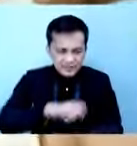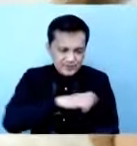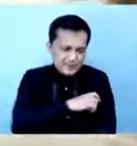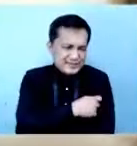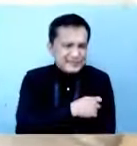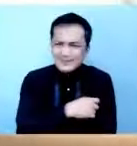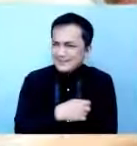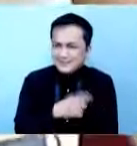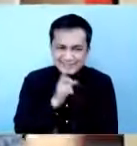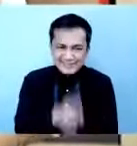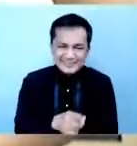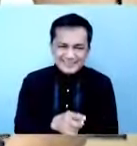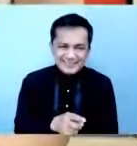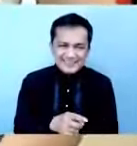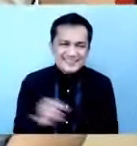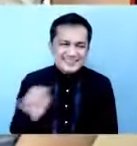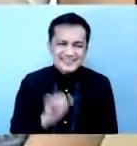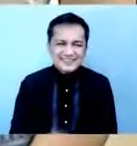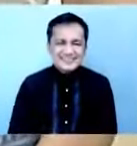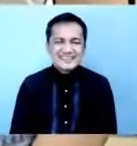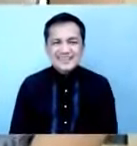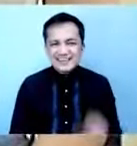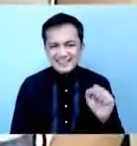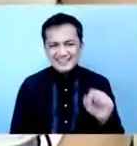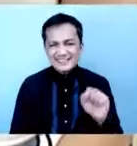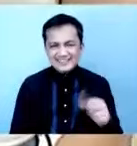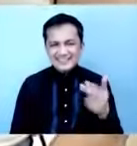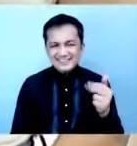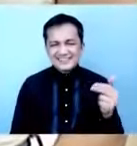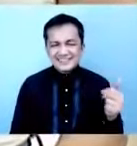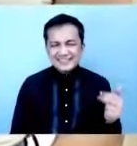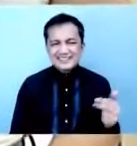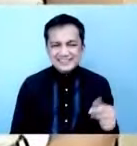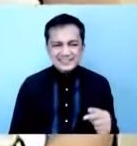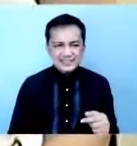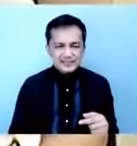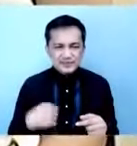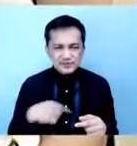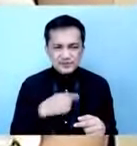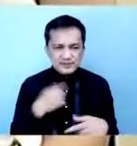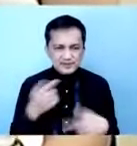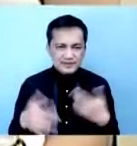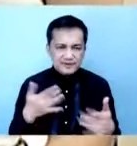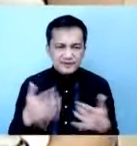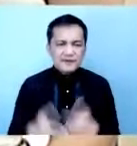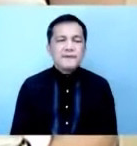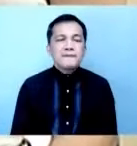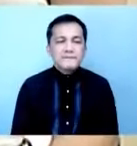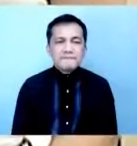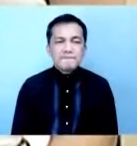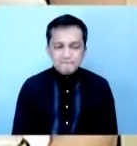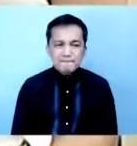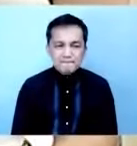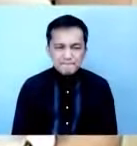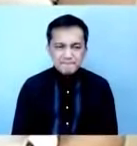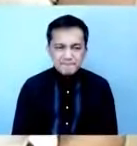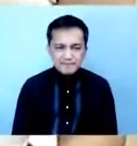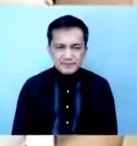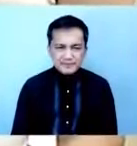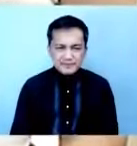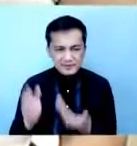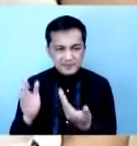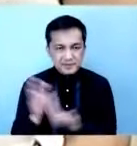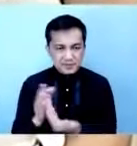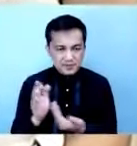no? Oh, talagang this is it, and I'm super duper excited na talagang ipakita rin, no,